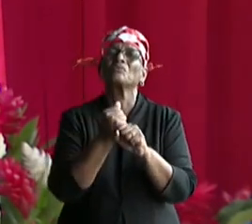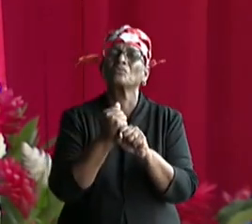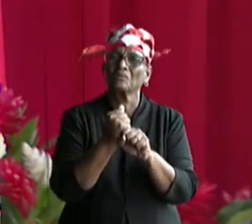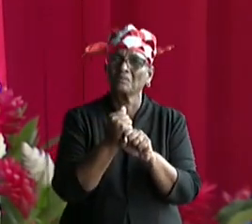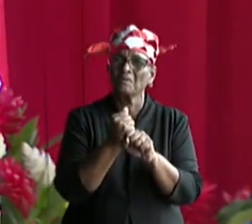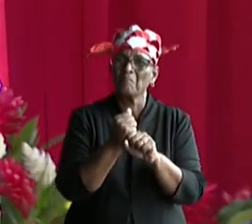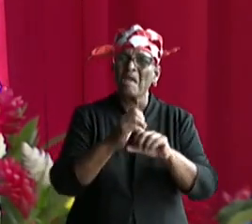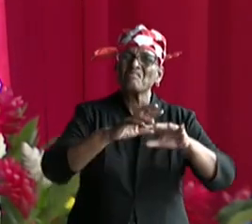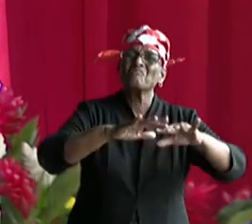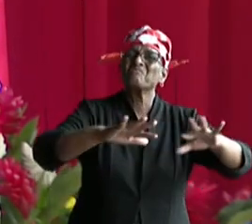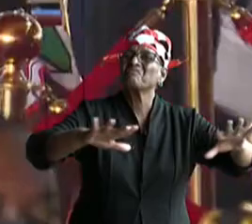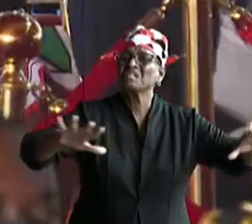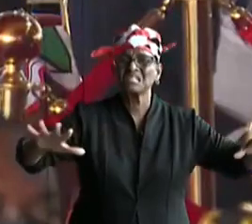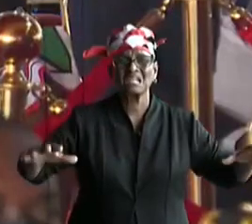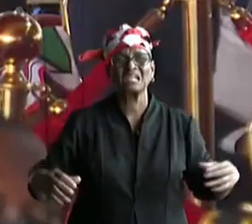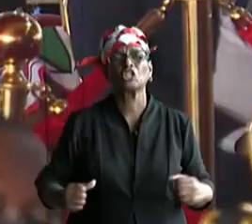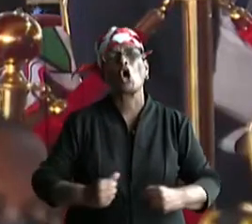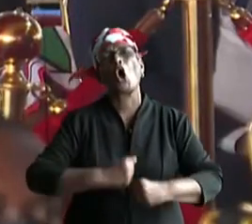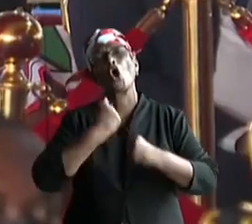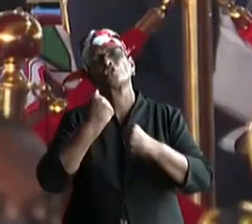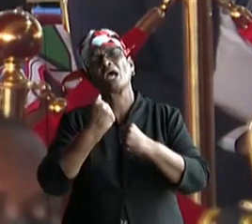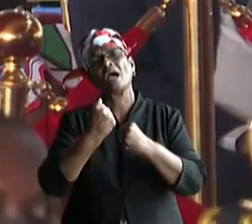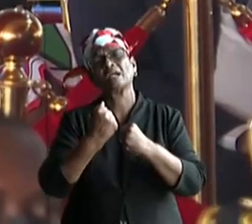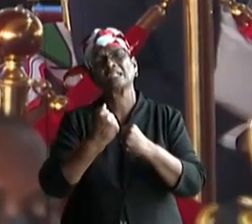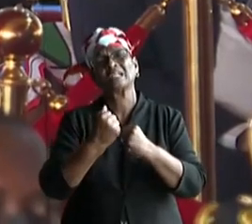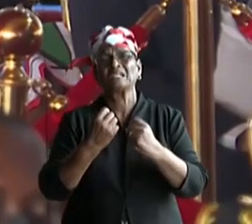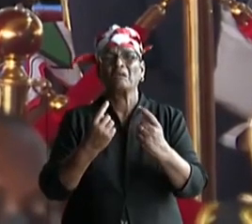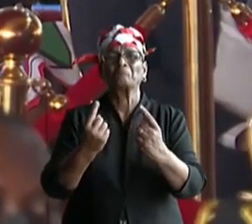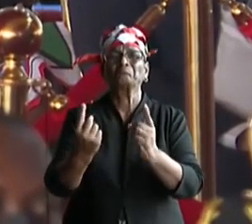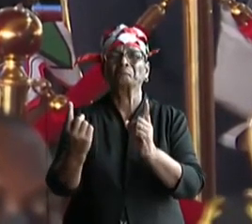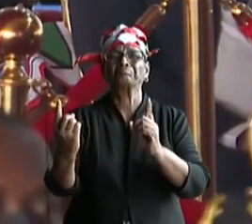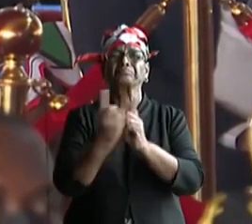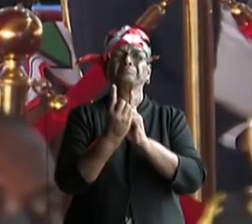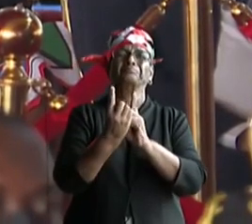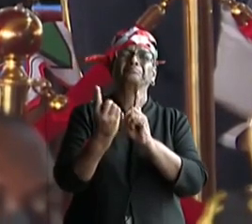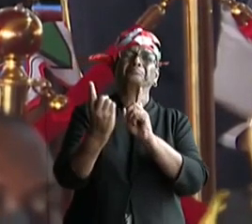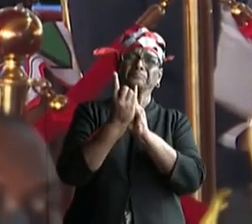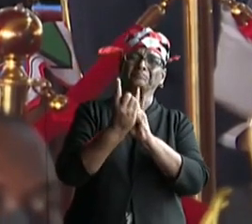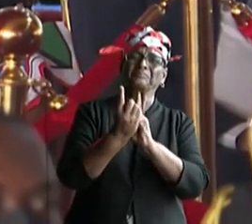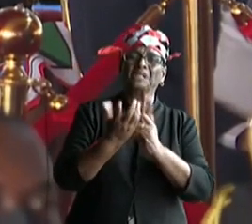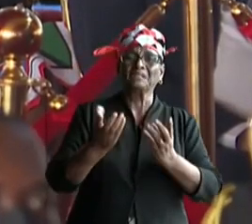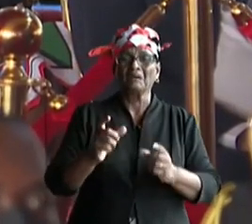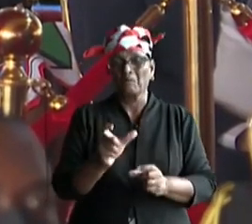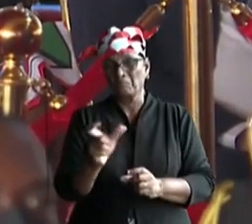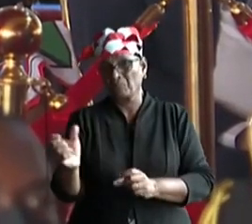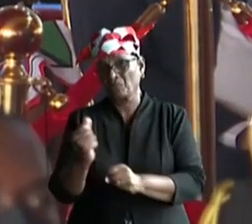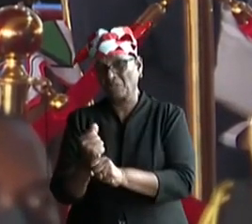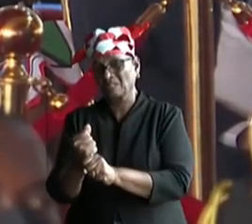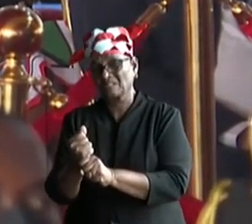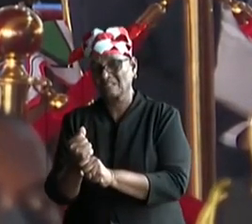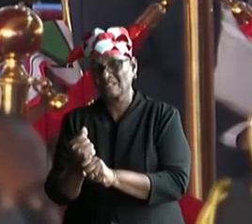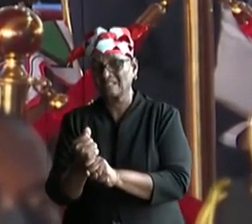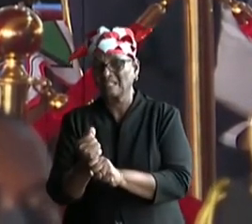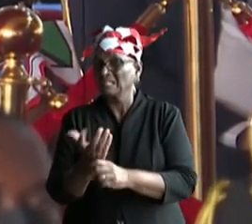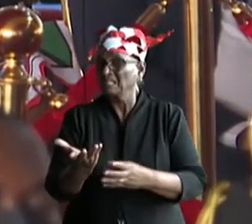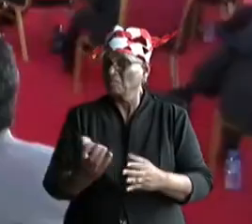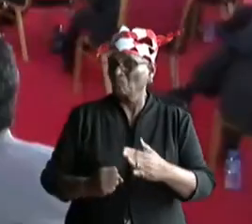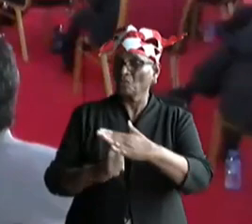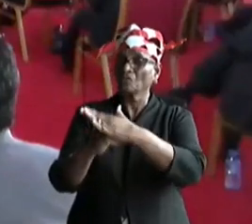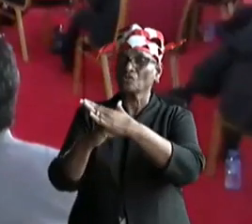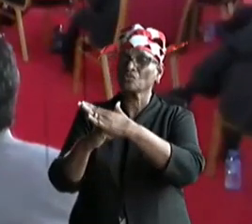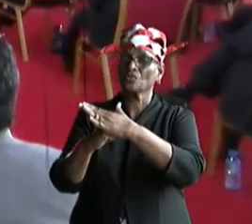de diverse challenges die wij tegenkomen. De productiesector, die ondersteund moet